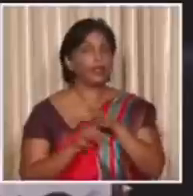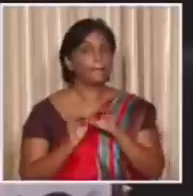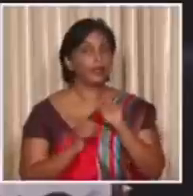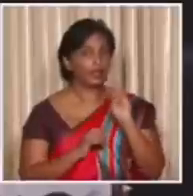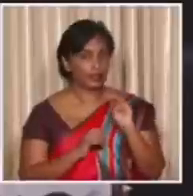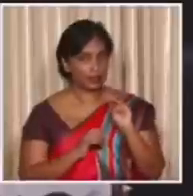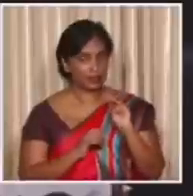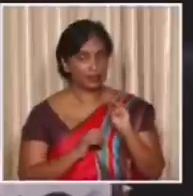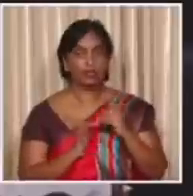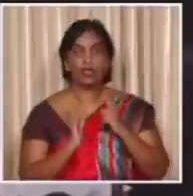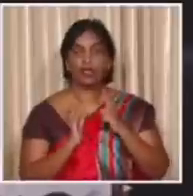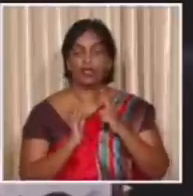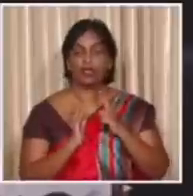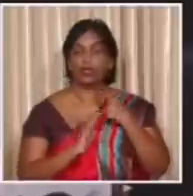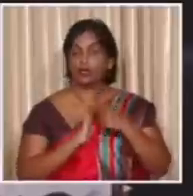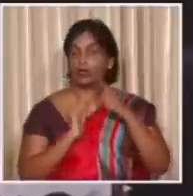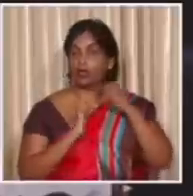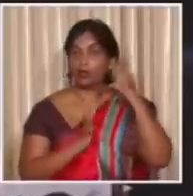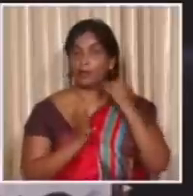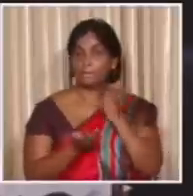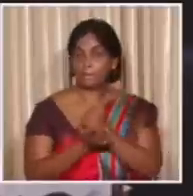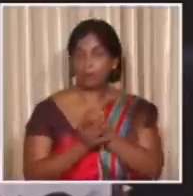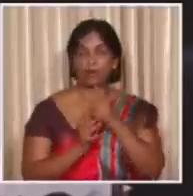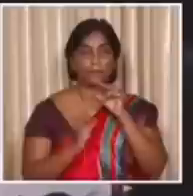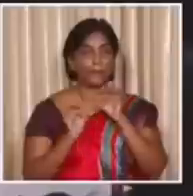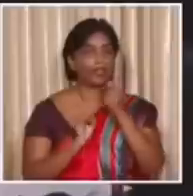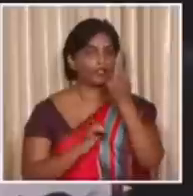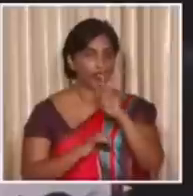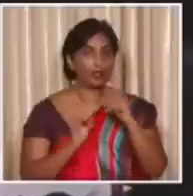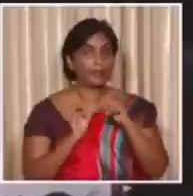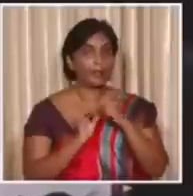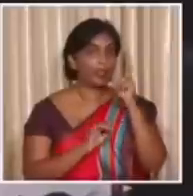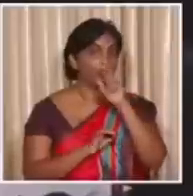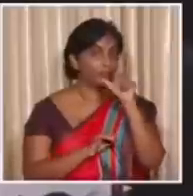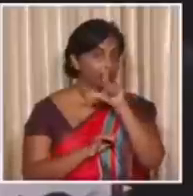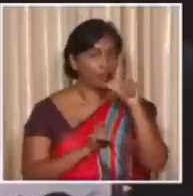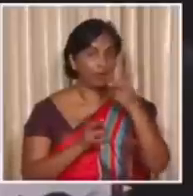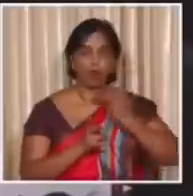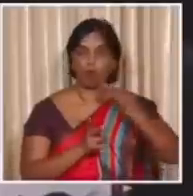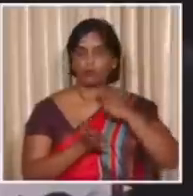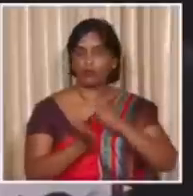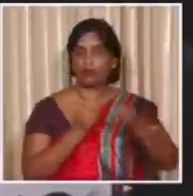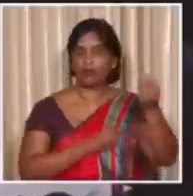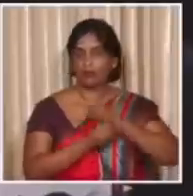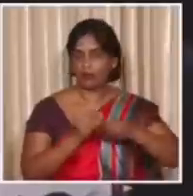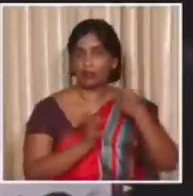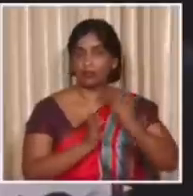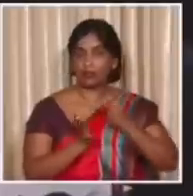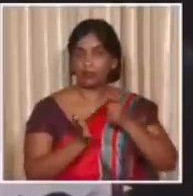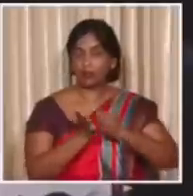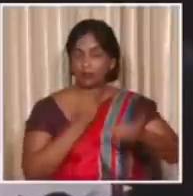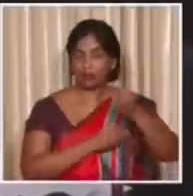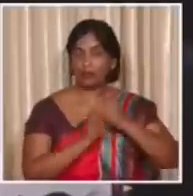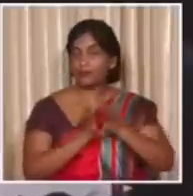30 ජාත්‍යන්තර සුරි බඳුම් කර තියෙන බිලියන 13ක්. ඊතුරු බිලියන 17 තියෙන දීපාර්ශ්වීය ණය. ඒ දීපාර්ශ්වීය 17 ඇතුළේ